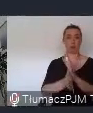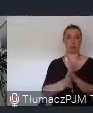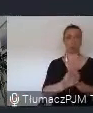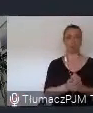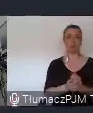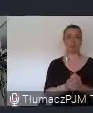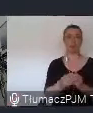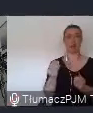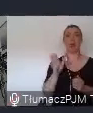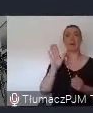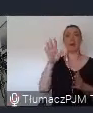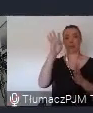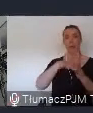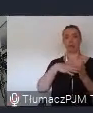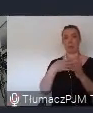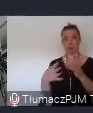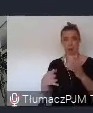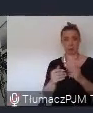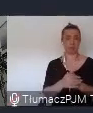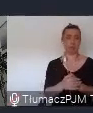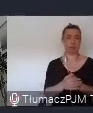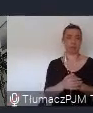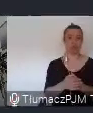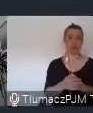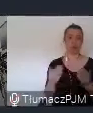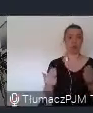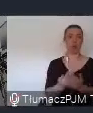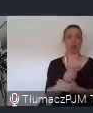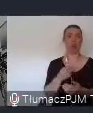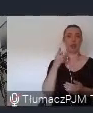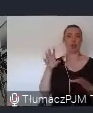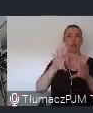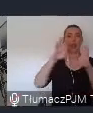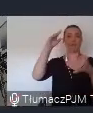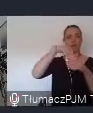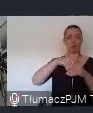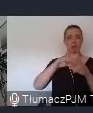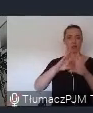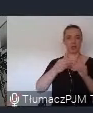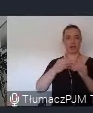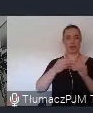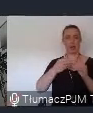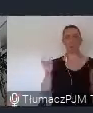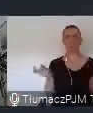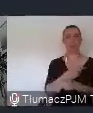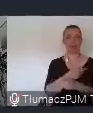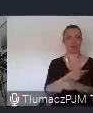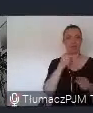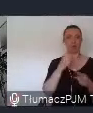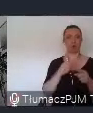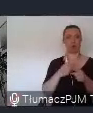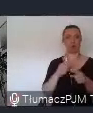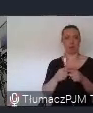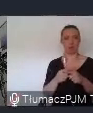Jest taka tabela w projekcie dyrektywy, tej nowej, w której się wszystkie kraje członkowskie wyszczególnione i każdemu